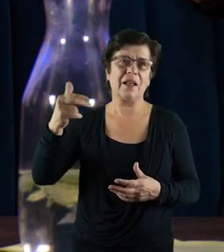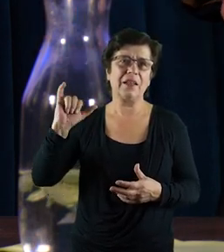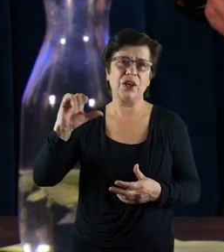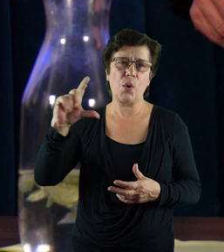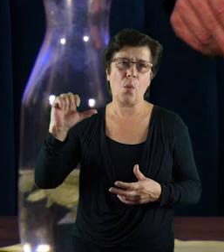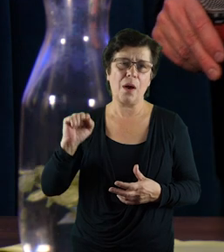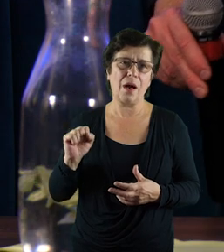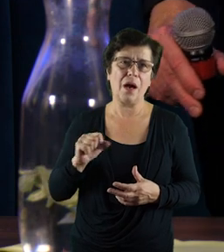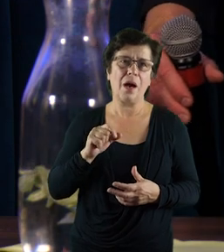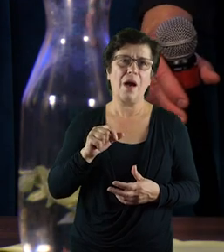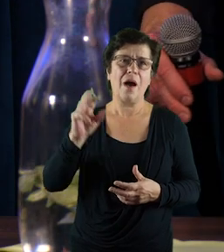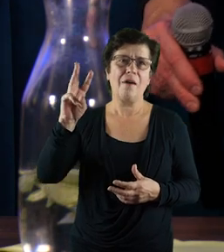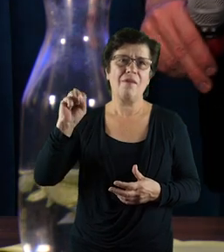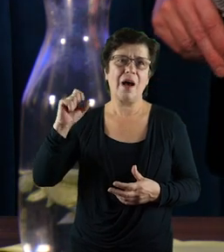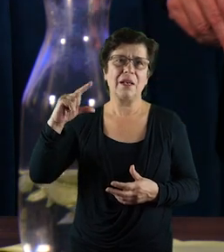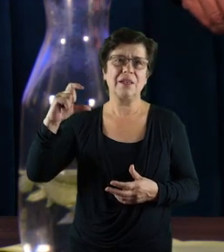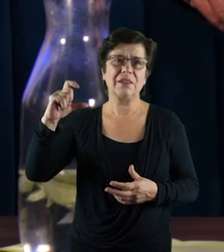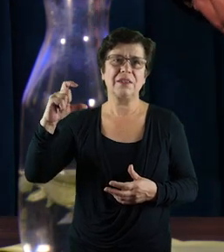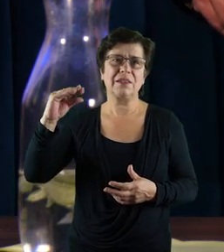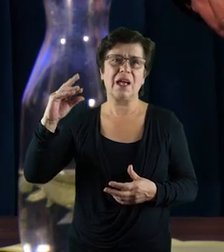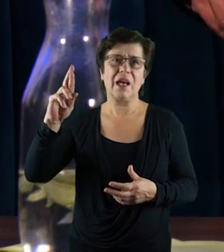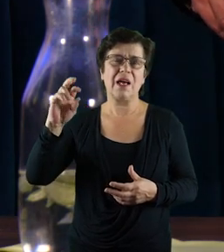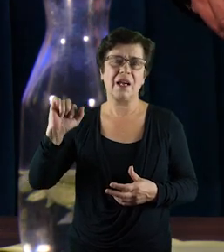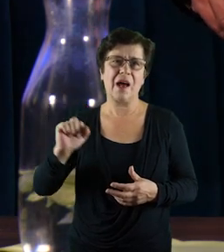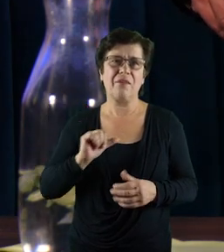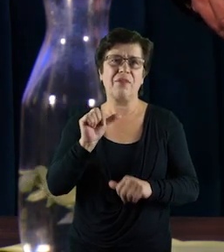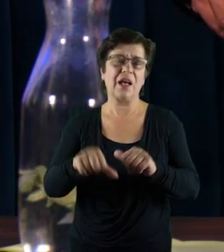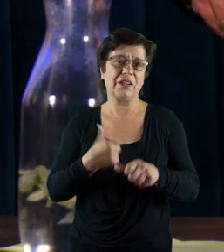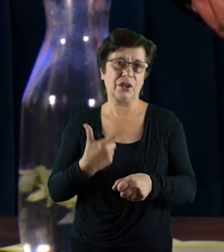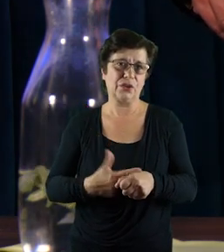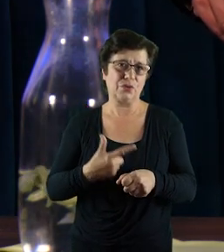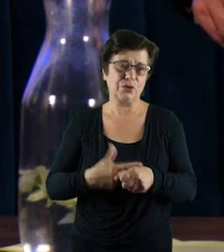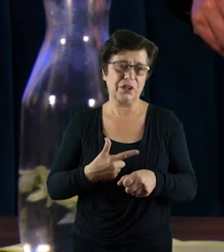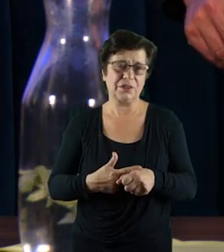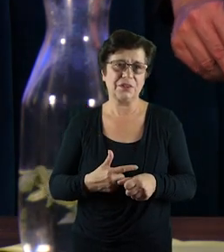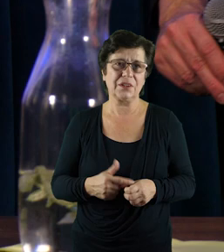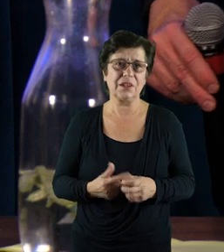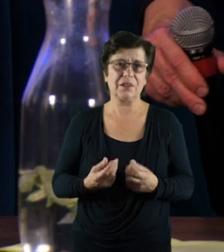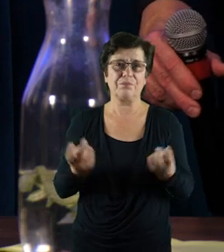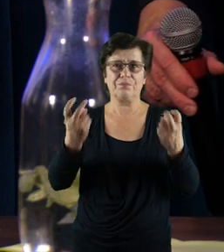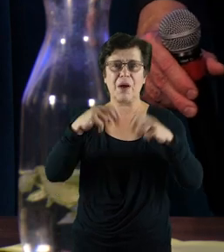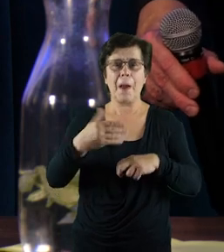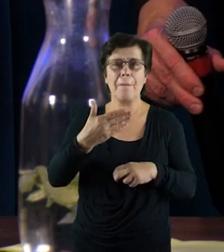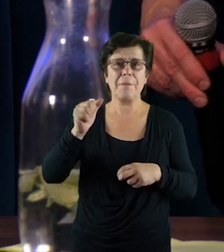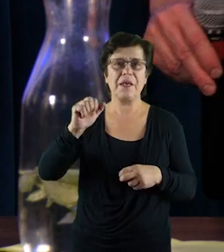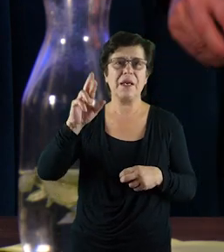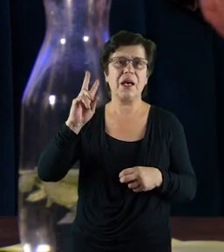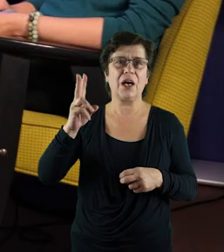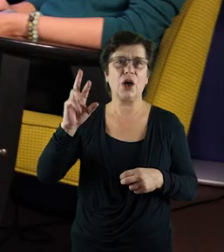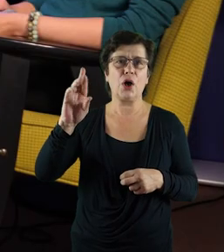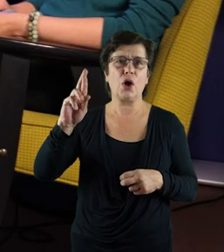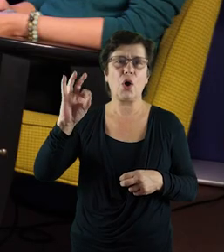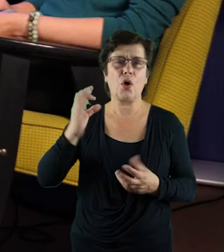i Roberta Walzera, który w latach 20. stworzył mikrogramy, ale na gruncie polskim czegoś takiego wtedy